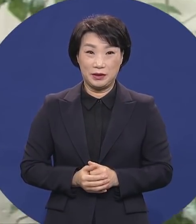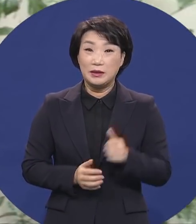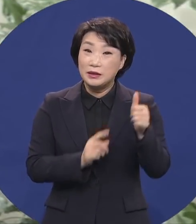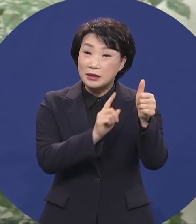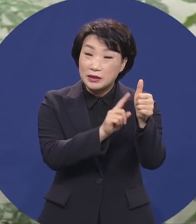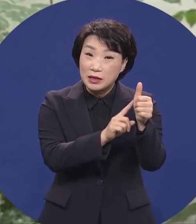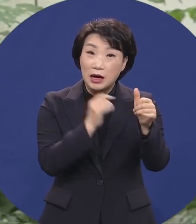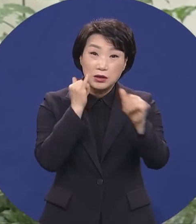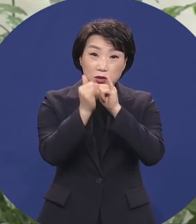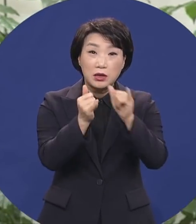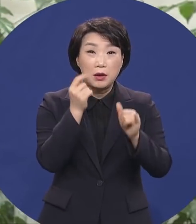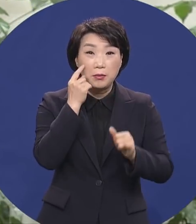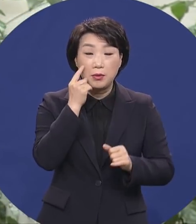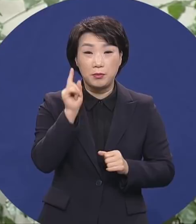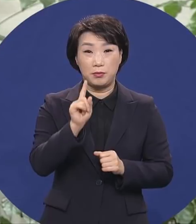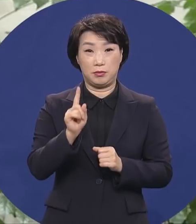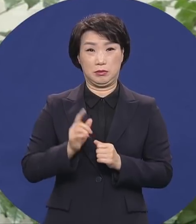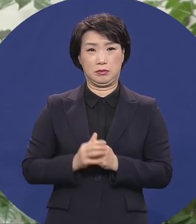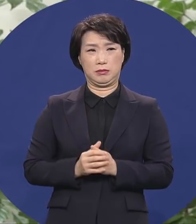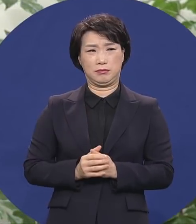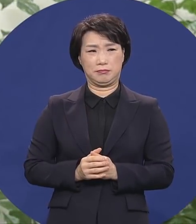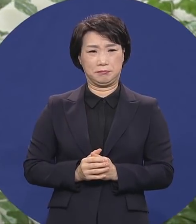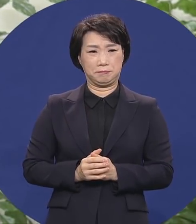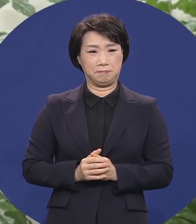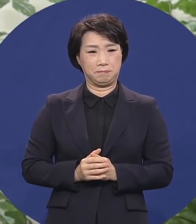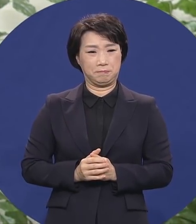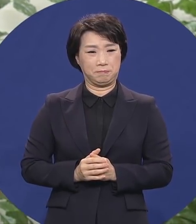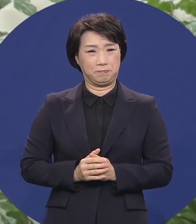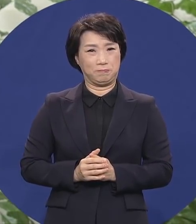그분과 전화를 해보면